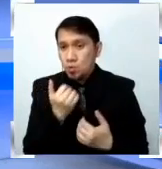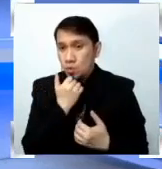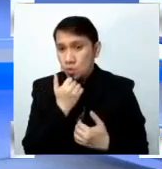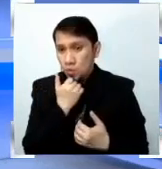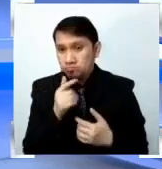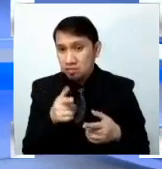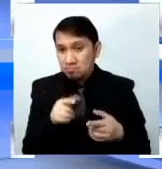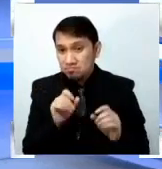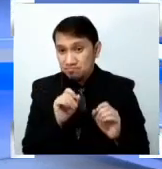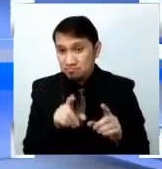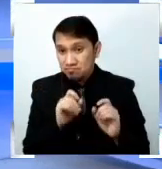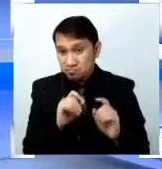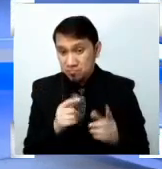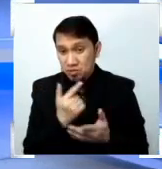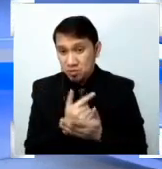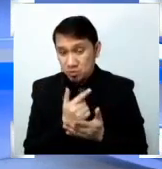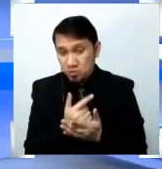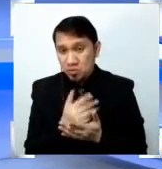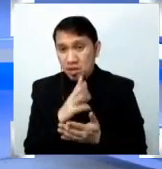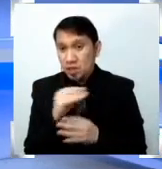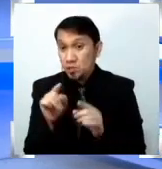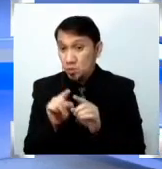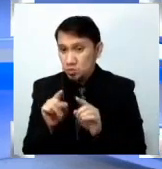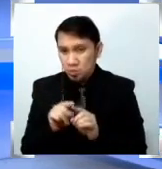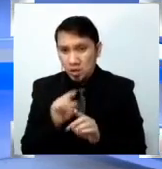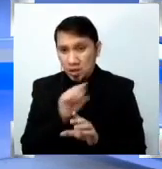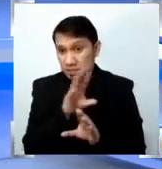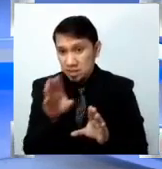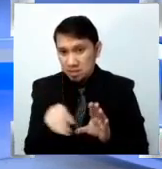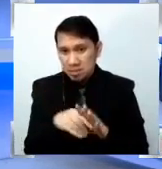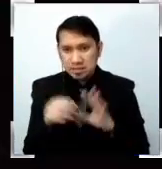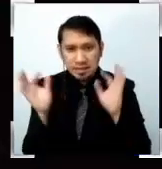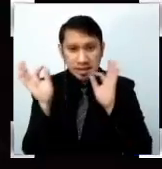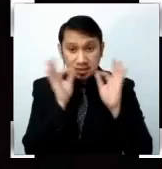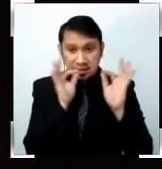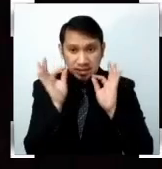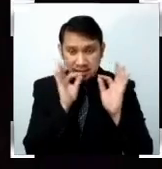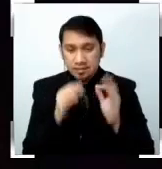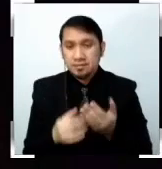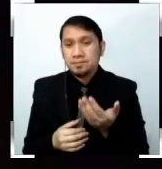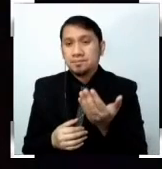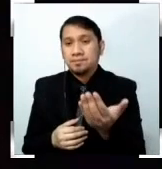suspect sa ilegal na droga. Saksi, si Marisol Abdurrahman.